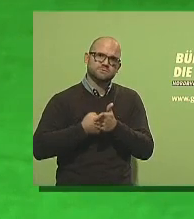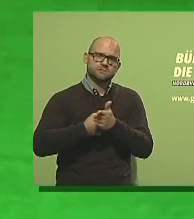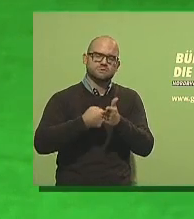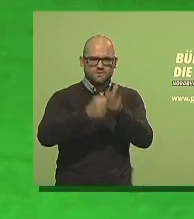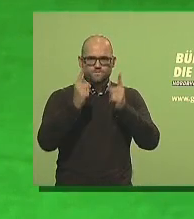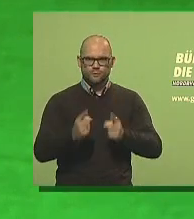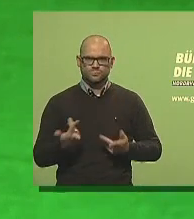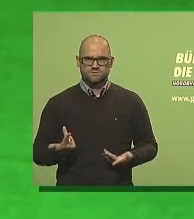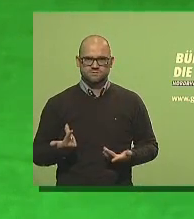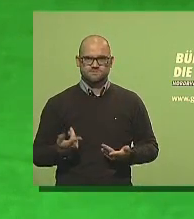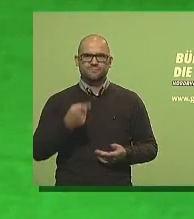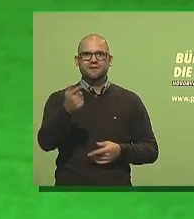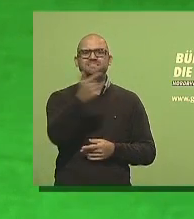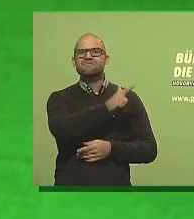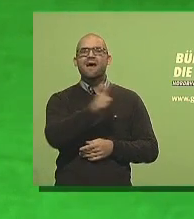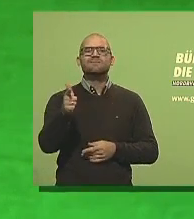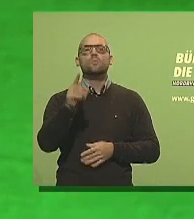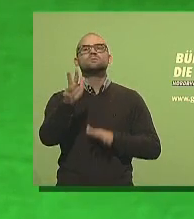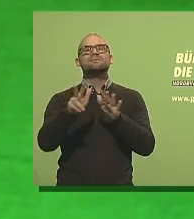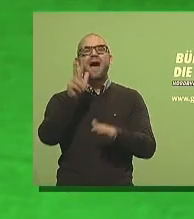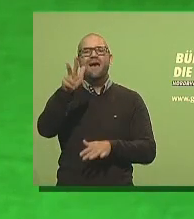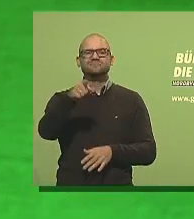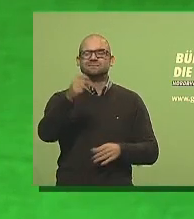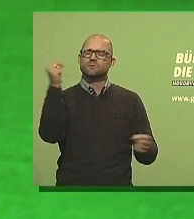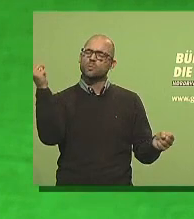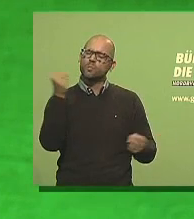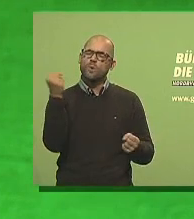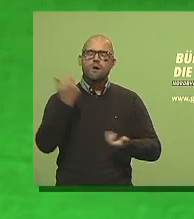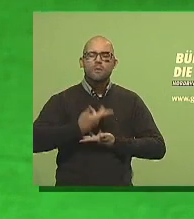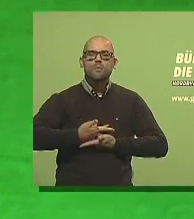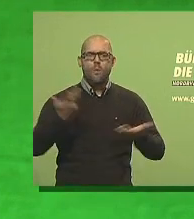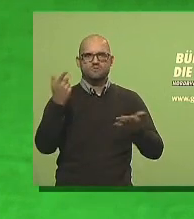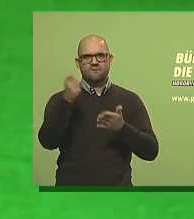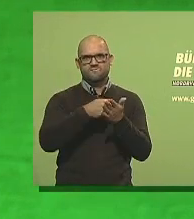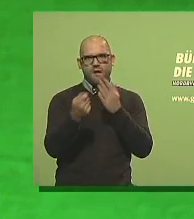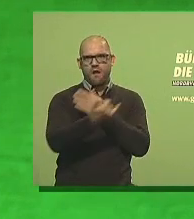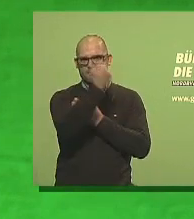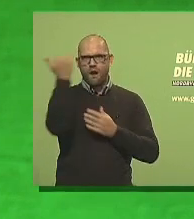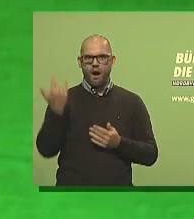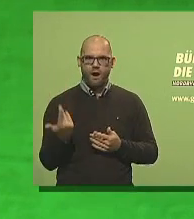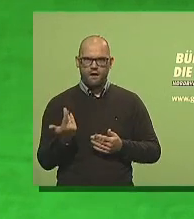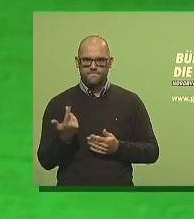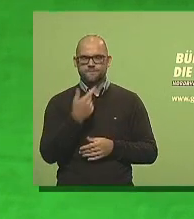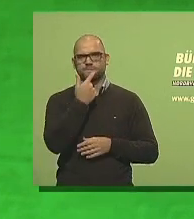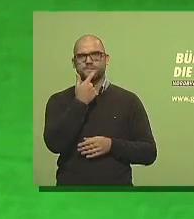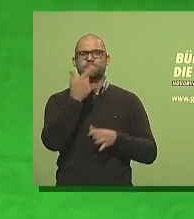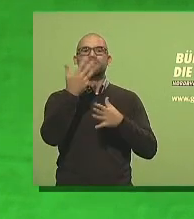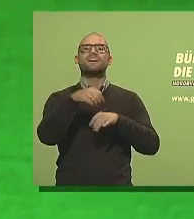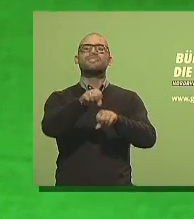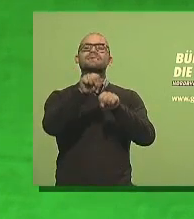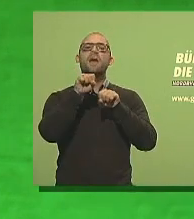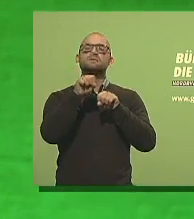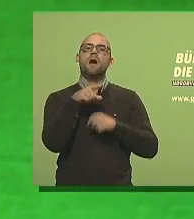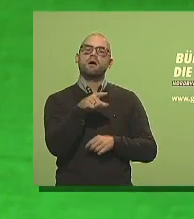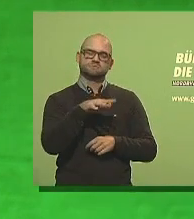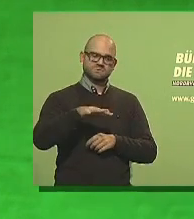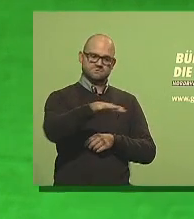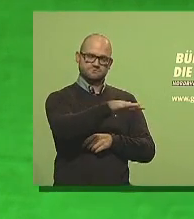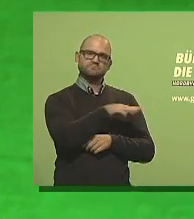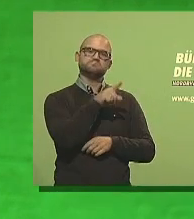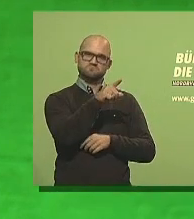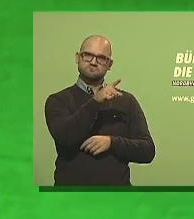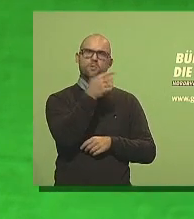2013 eben ein Wahljahr sein wird, von vorn bis hinten. In Niedersachsen gibt es nach den Umfragen schon eine